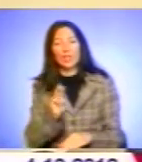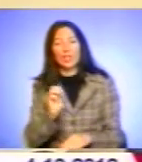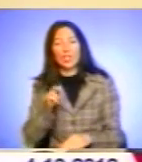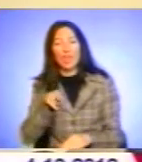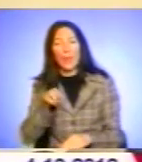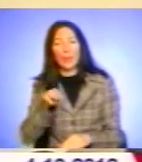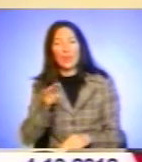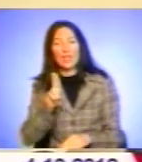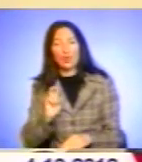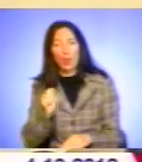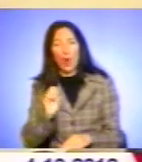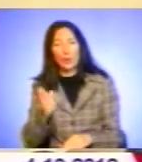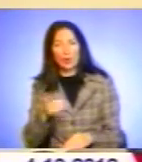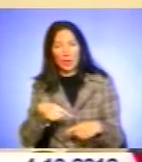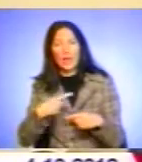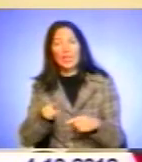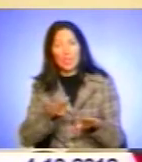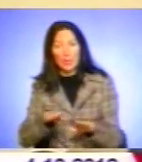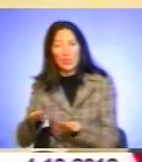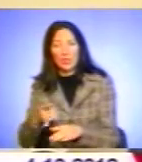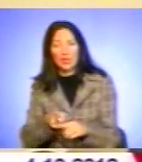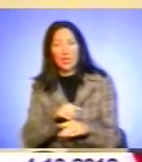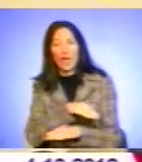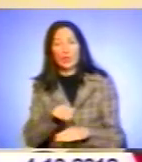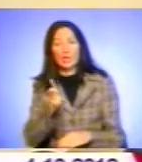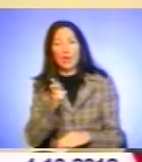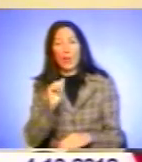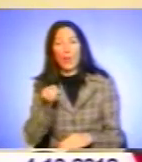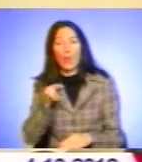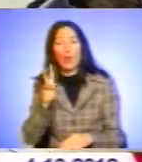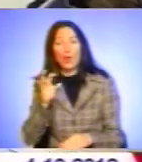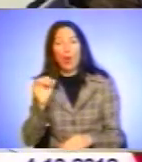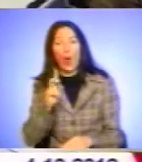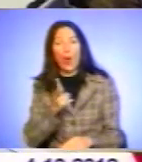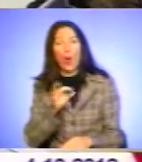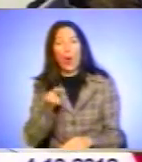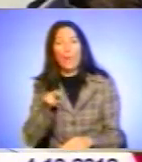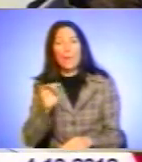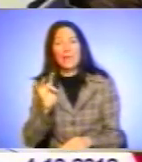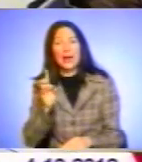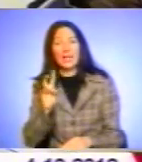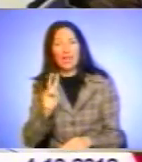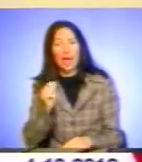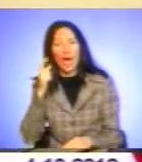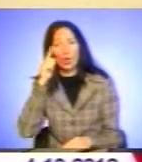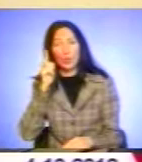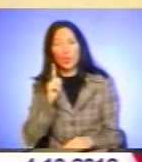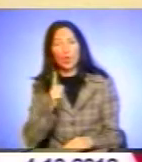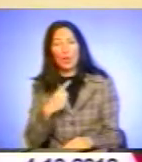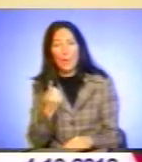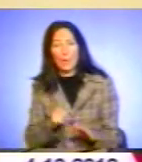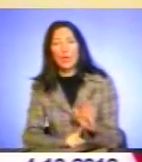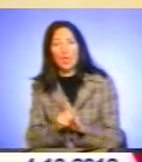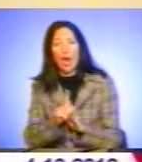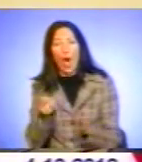на слідуючі місцях. Це вулиця Будного, це вулиця Коперника. Я думаю, що на перших